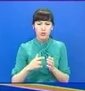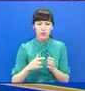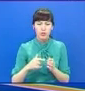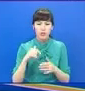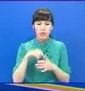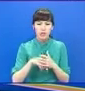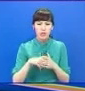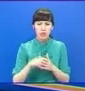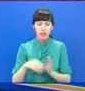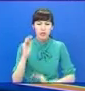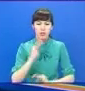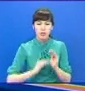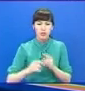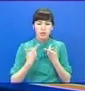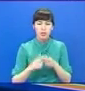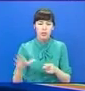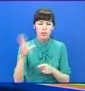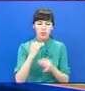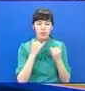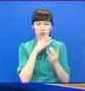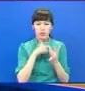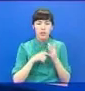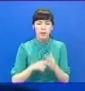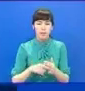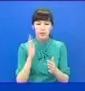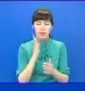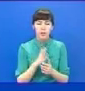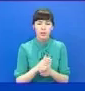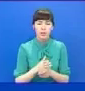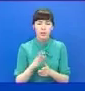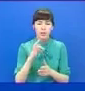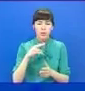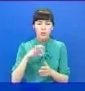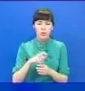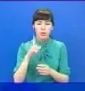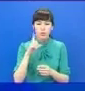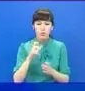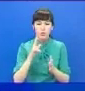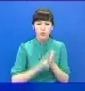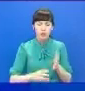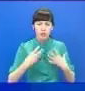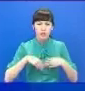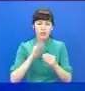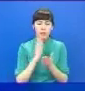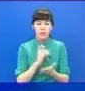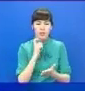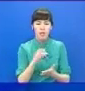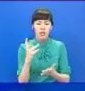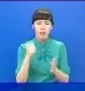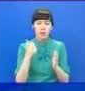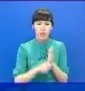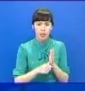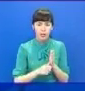Ішіндегі оборудованиясы бәрі осы заманға сай. Жолғабас ауылында 180-ге тарта отбасы бар. Халық саны 600-ге